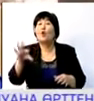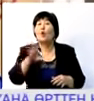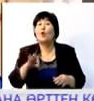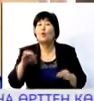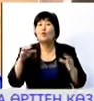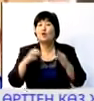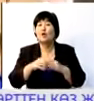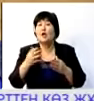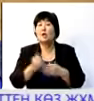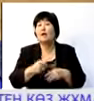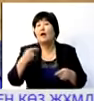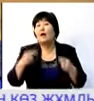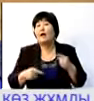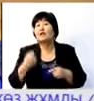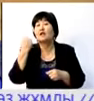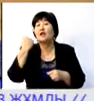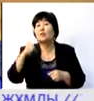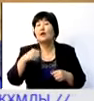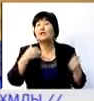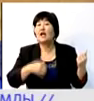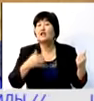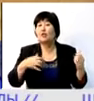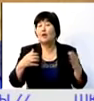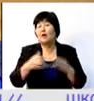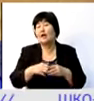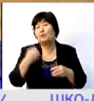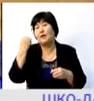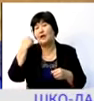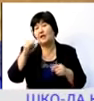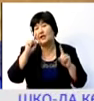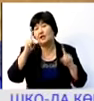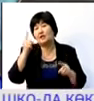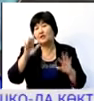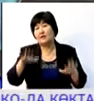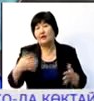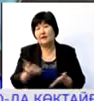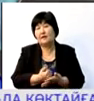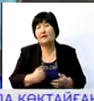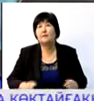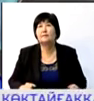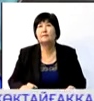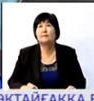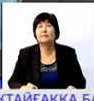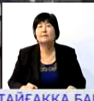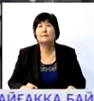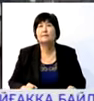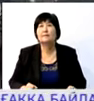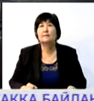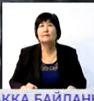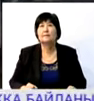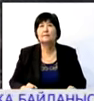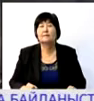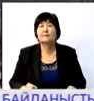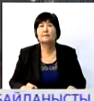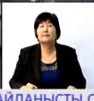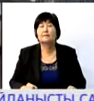құрамасы еншіледі. Қарсыластардан бағы басым болған жамбылдық команда турнир жеңімпаз атанды. Асқар Тәжиев, Бауыржан Қожамұрат, Төрехан Қожахмет, Қызылорда